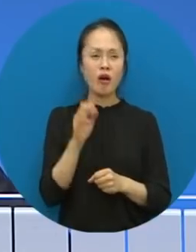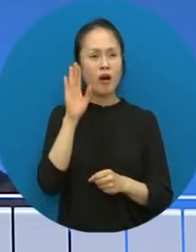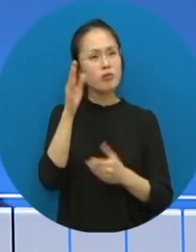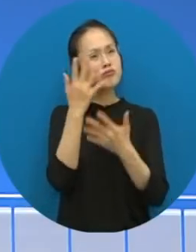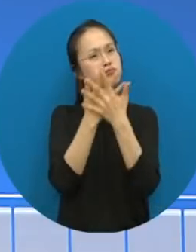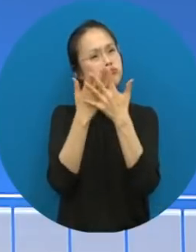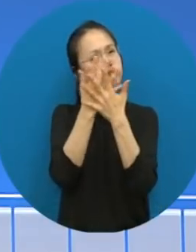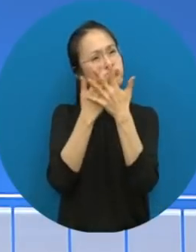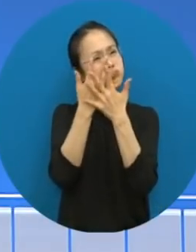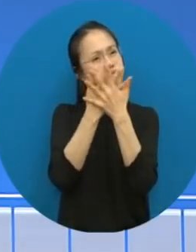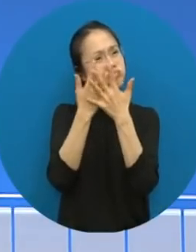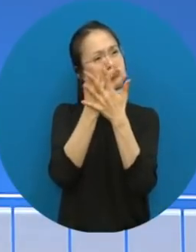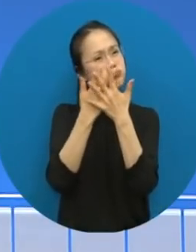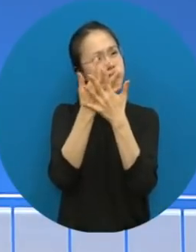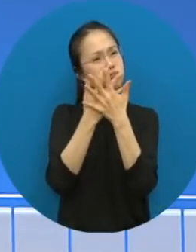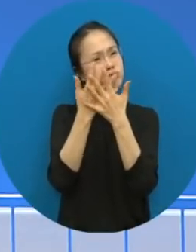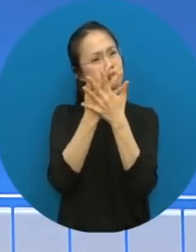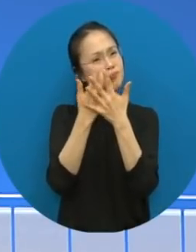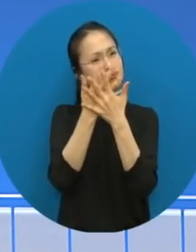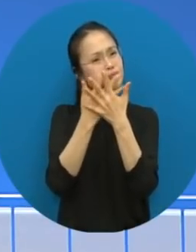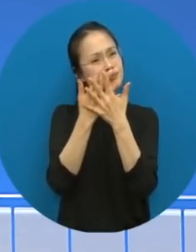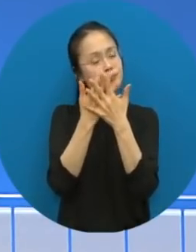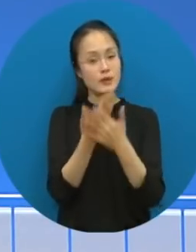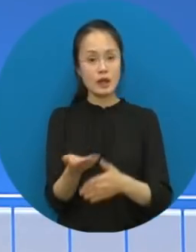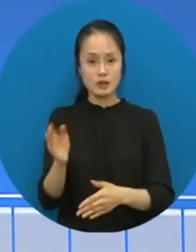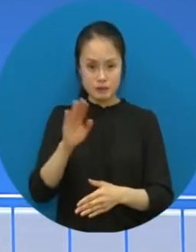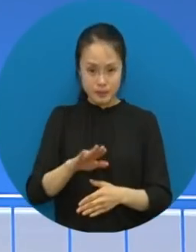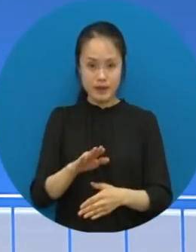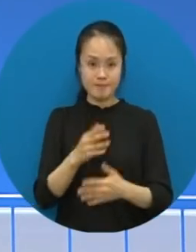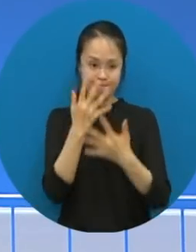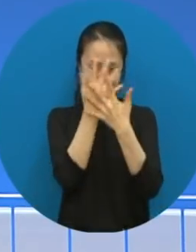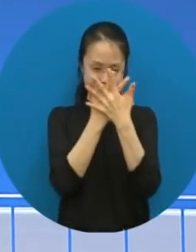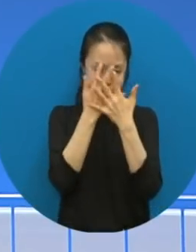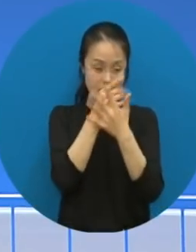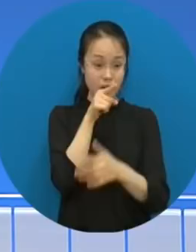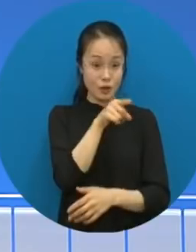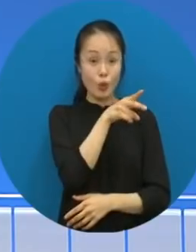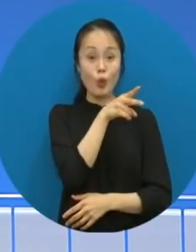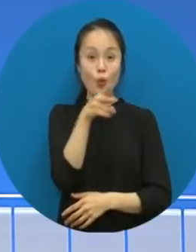때로 막막함도 예배라는 것을 배우기 시작했습니다.